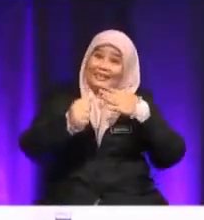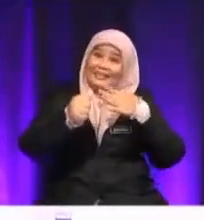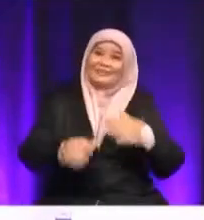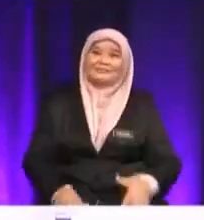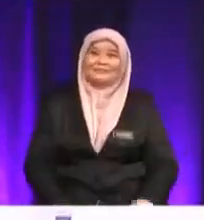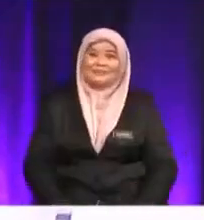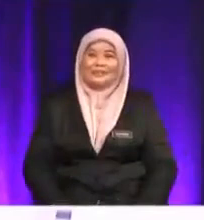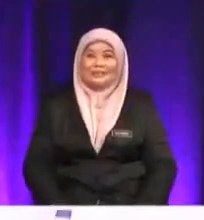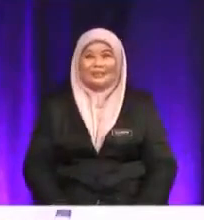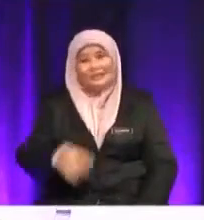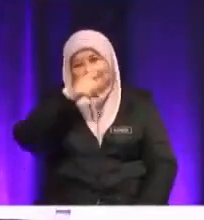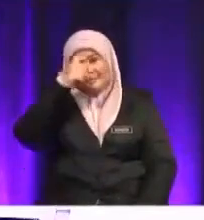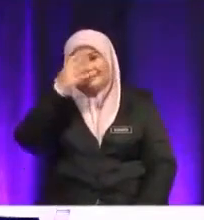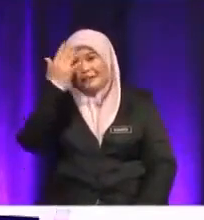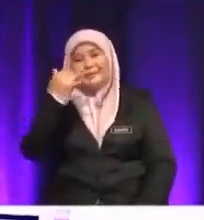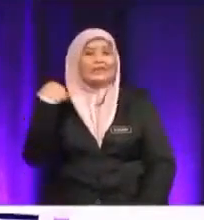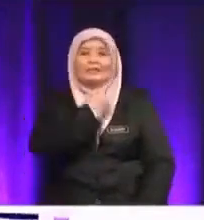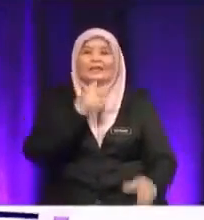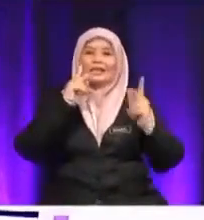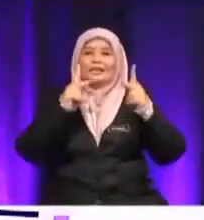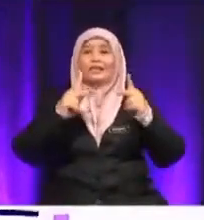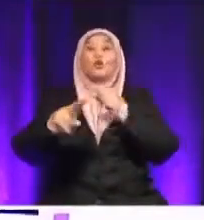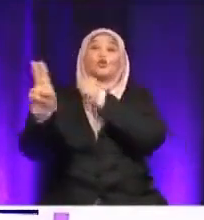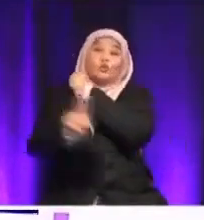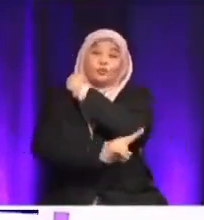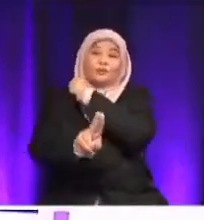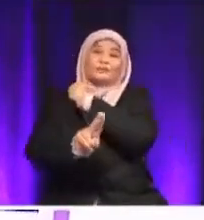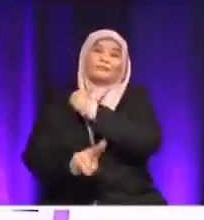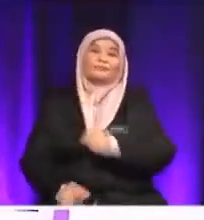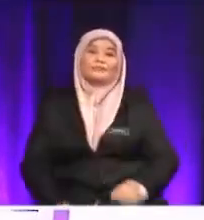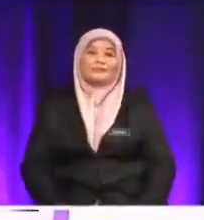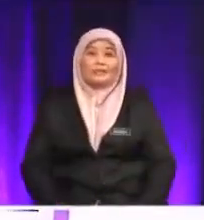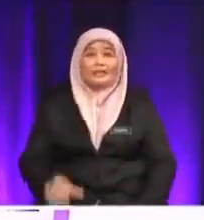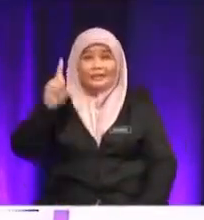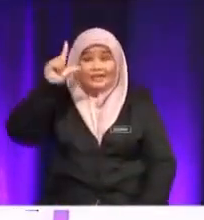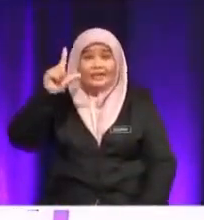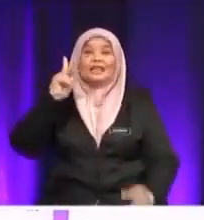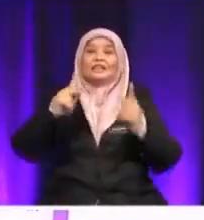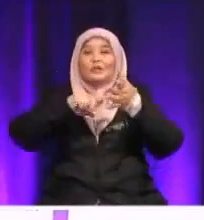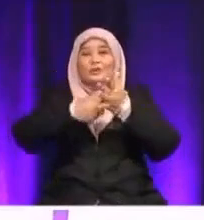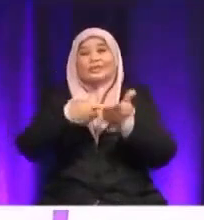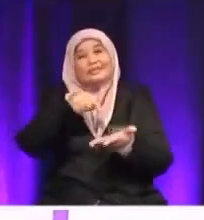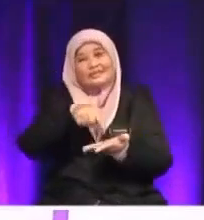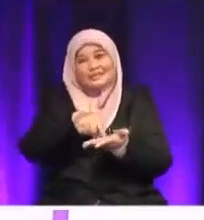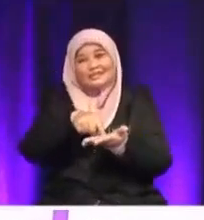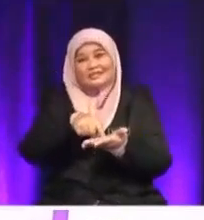tu. Sebab kenapa kita kata dia hudud? Okey, kalau lihat kata kunci di sini,